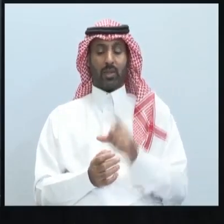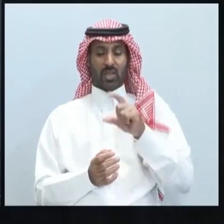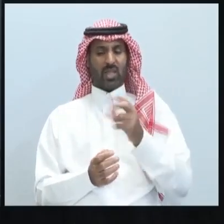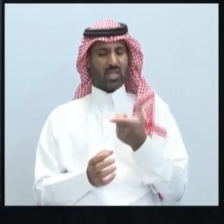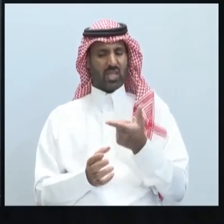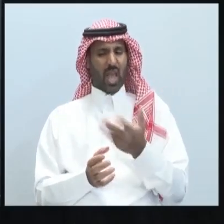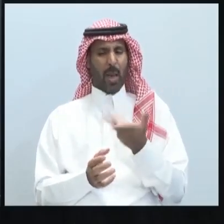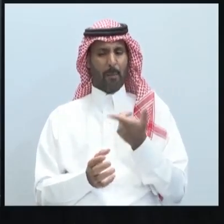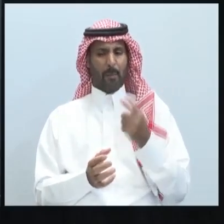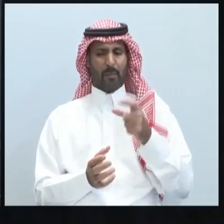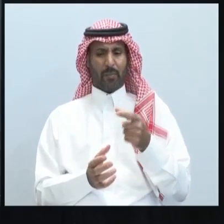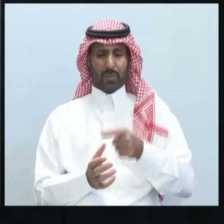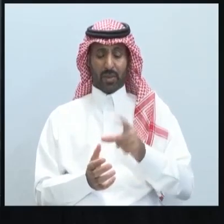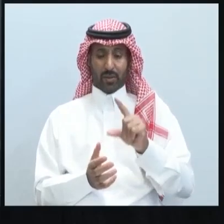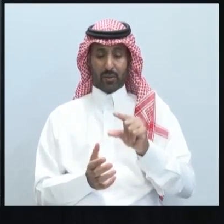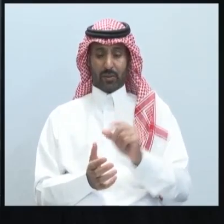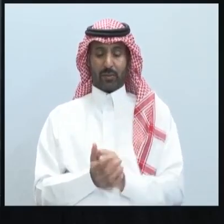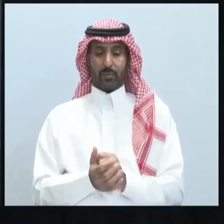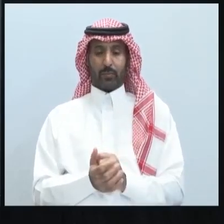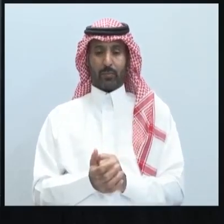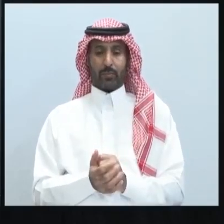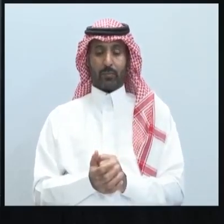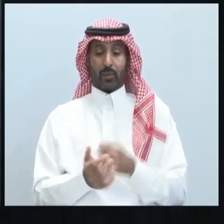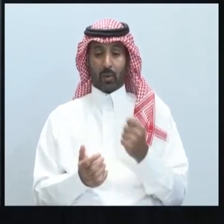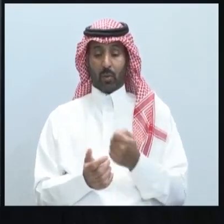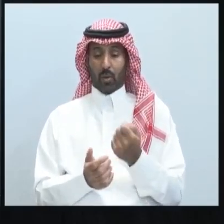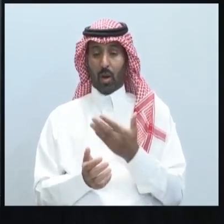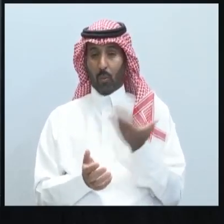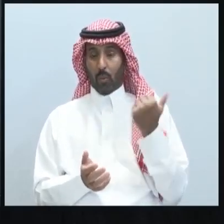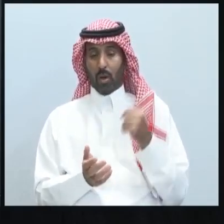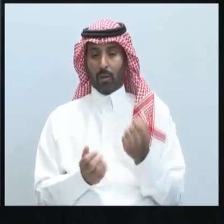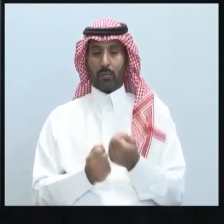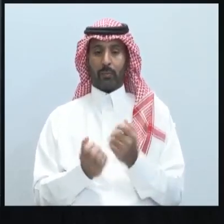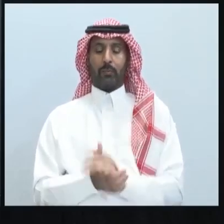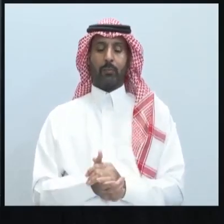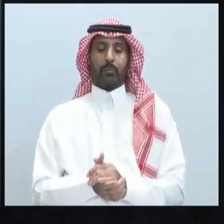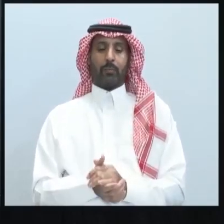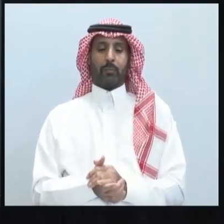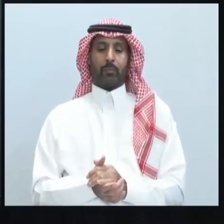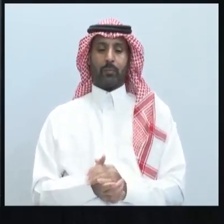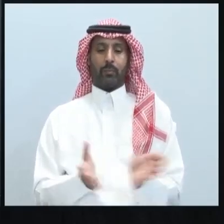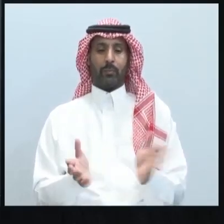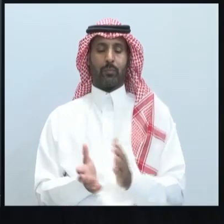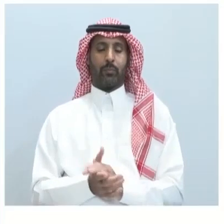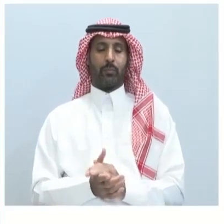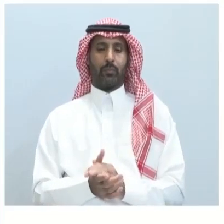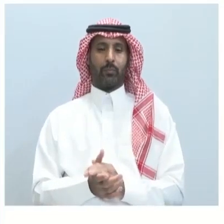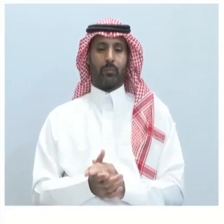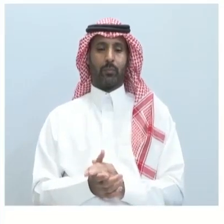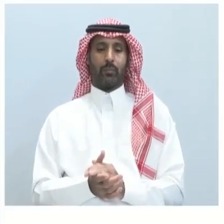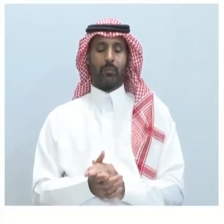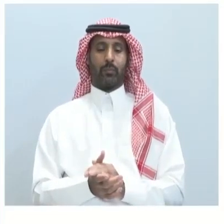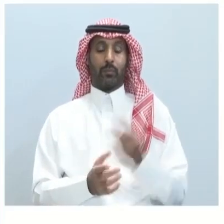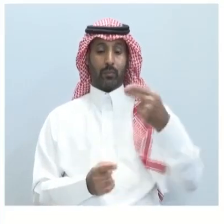سهله جدا وحنا تعرفنا على حلول المسائل اللي زي كذا بشكل كبير طيب تعالوا نشوف انا عارف انه